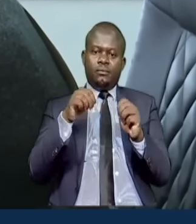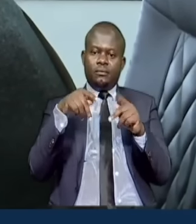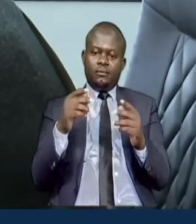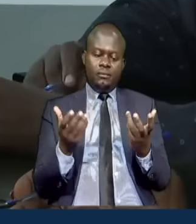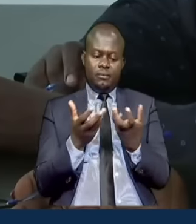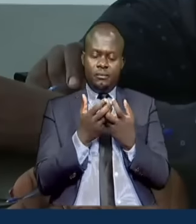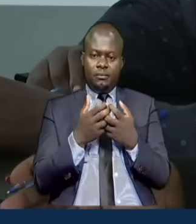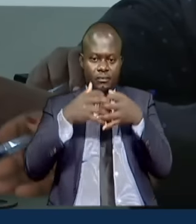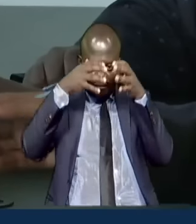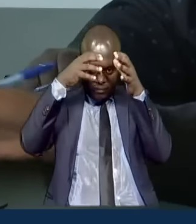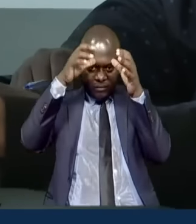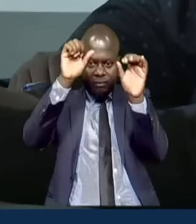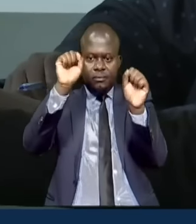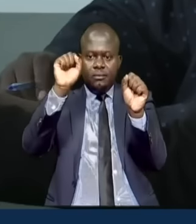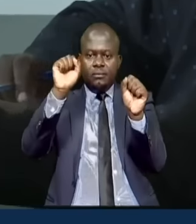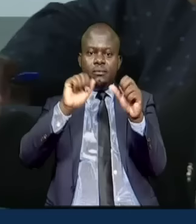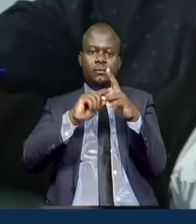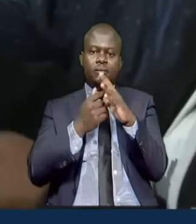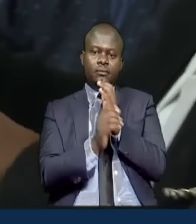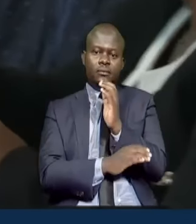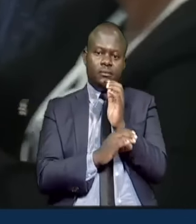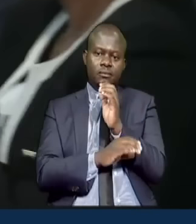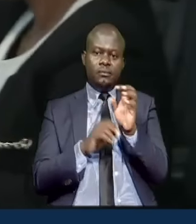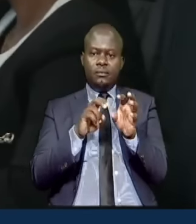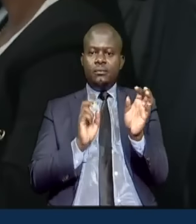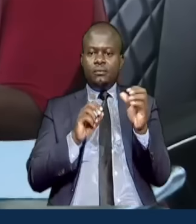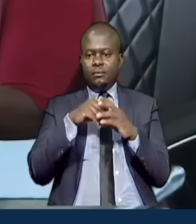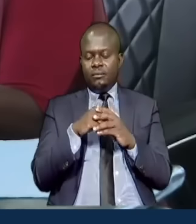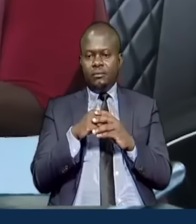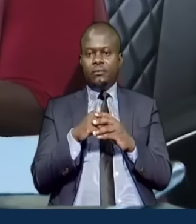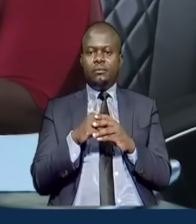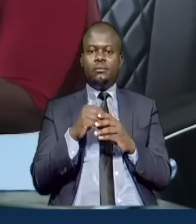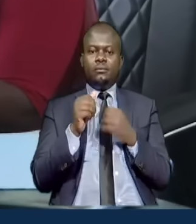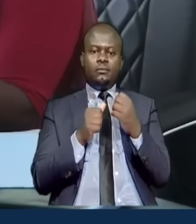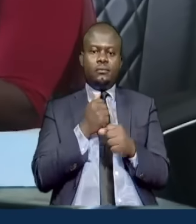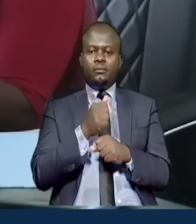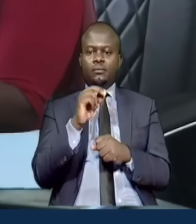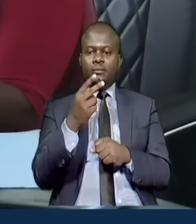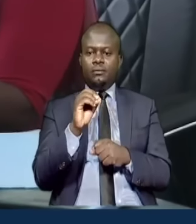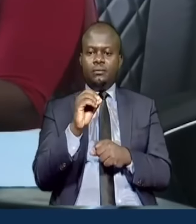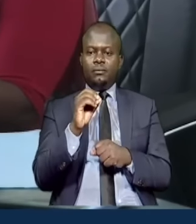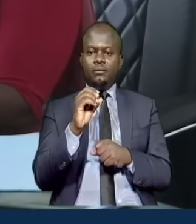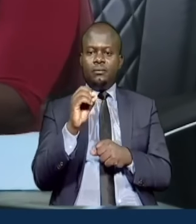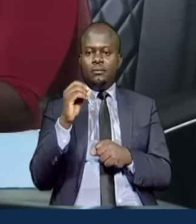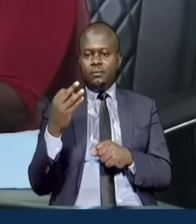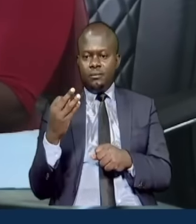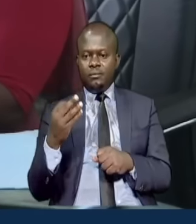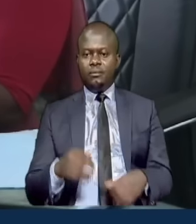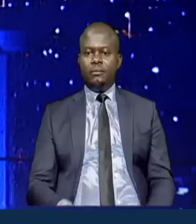guhuzwa n'ayo mukuru w'igihugu kuva igihugu cyava mu nzibacyuho mu 2003